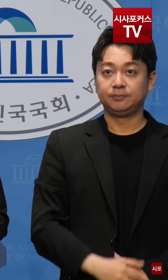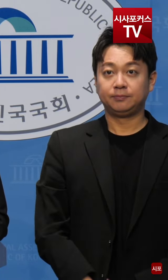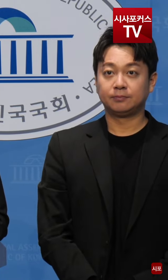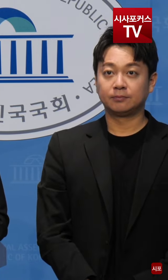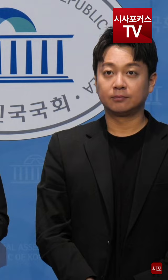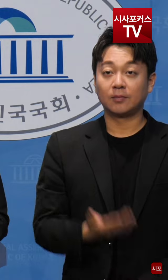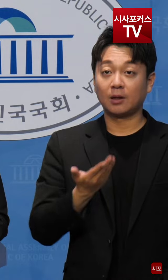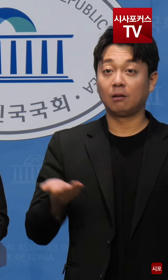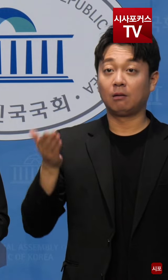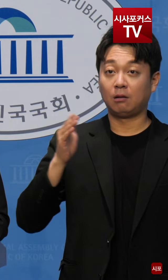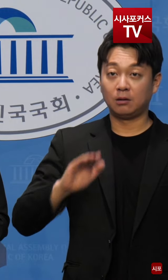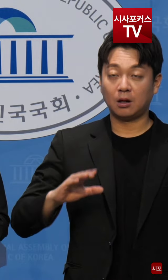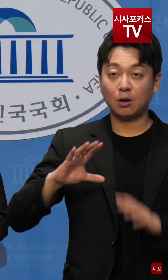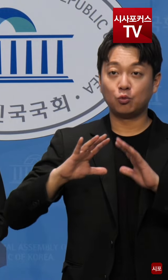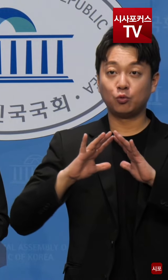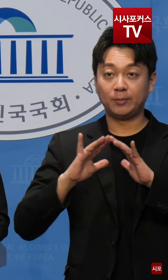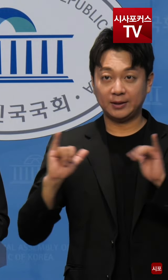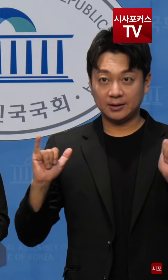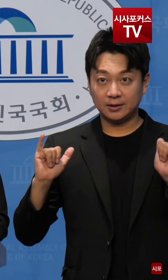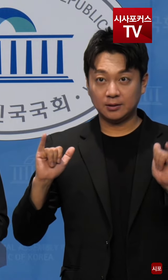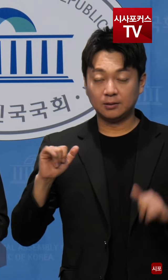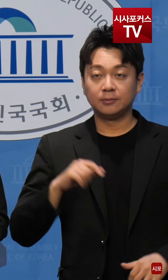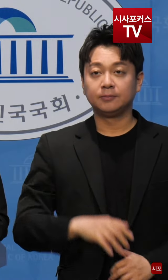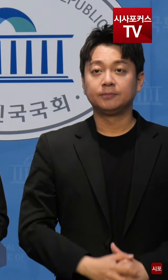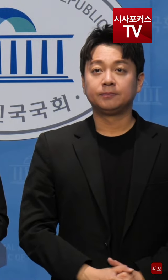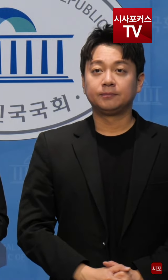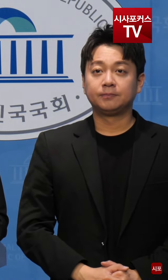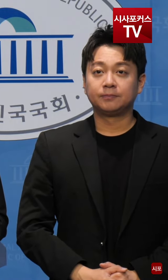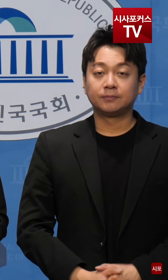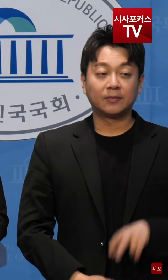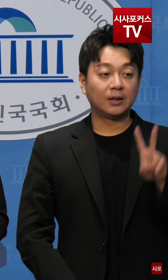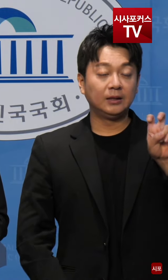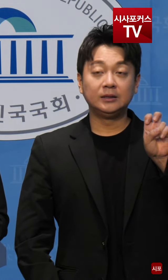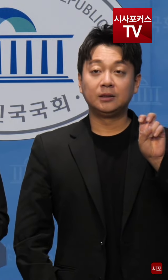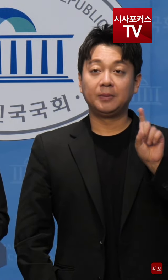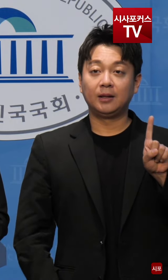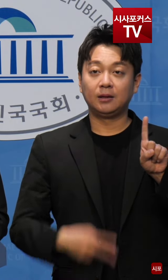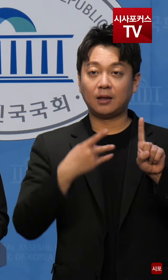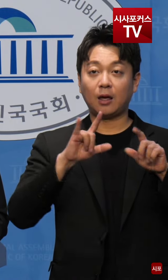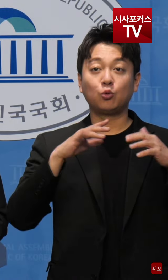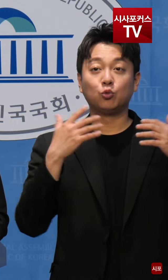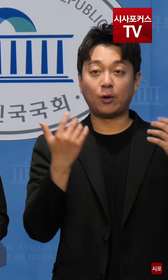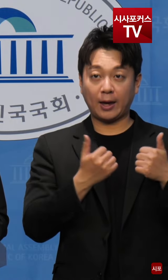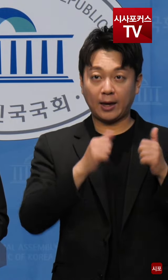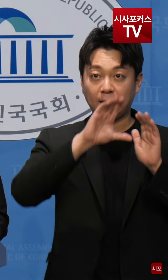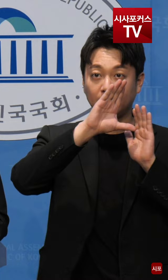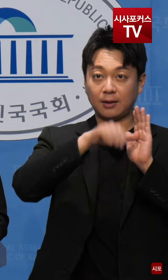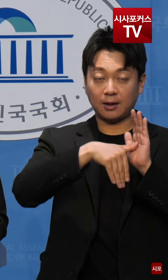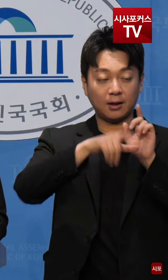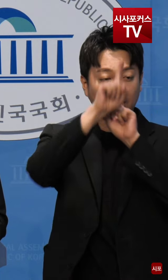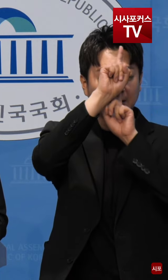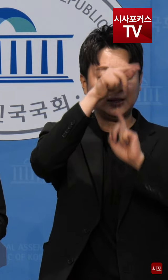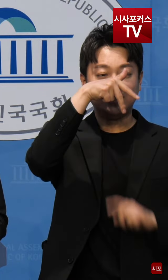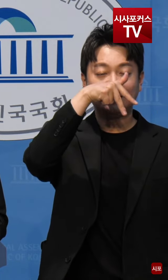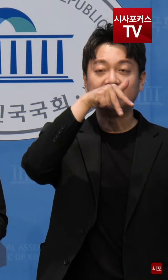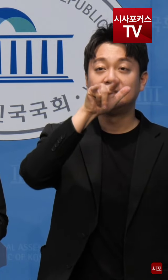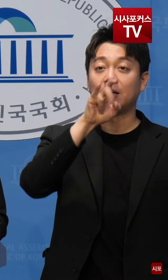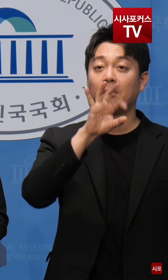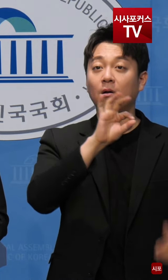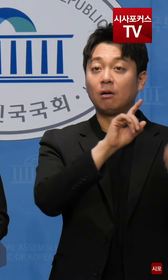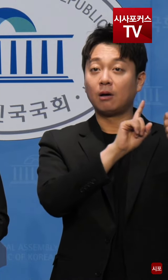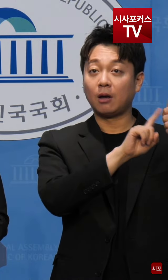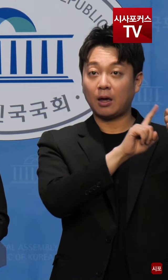국민들은 동일한 내용으로 21대 국회에서 이재명 대표의 체포